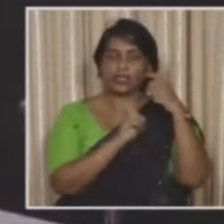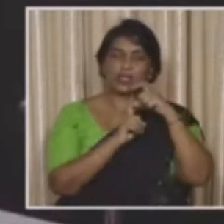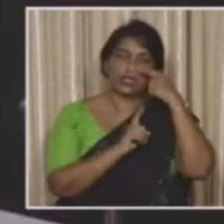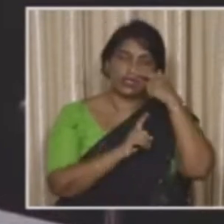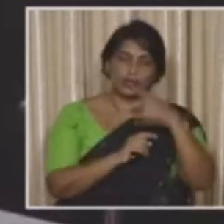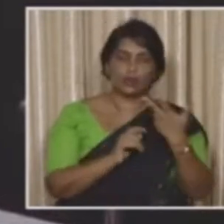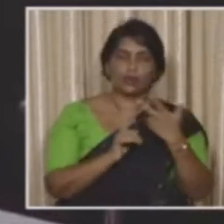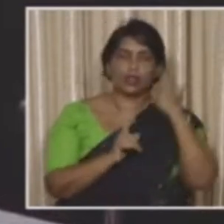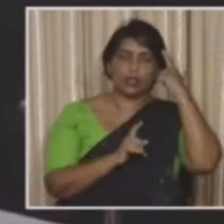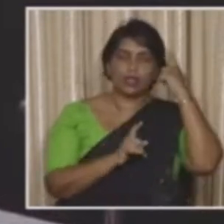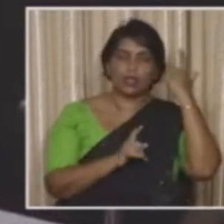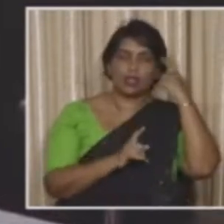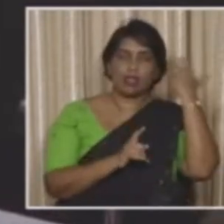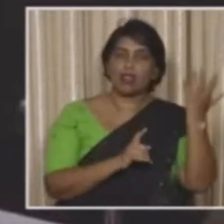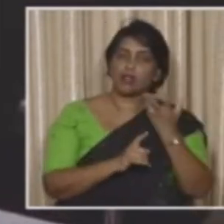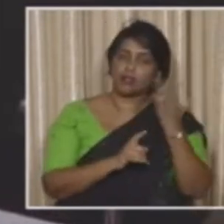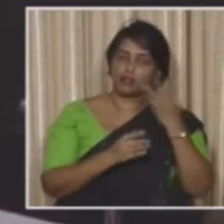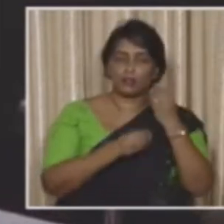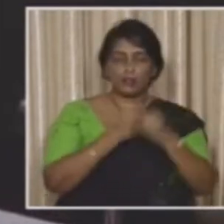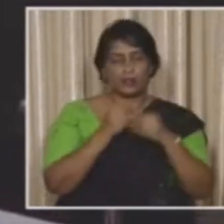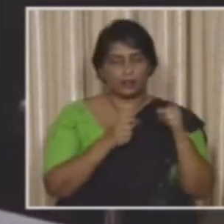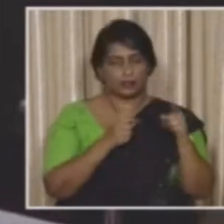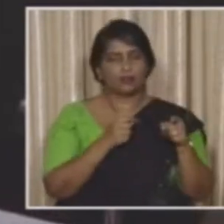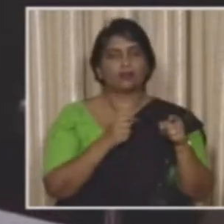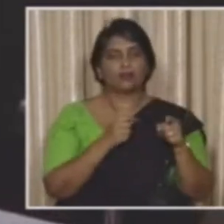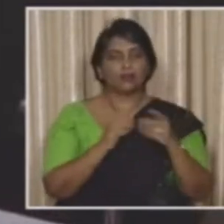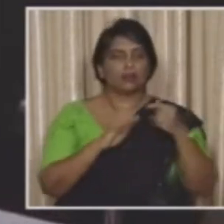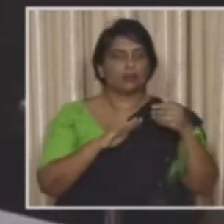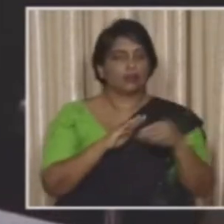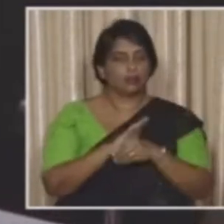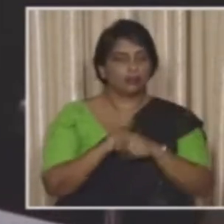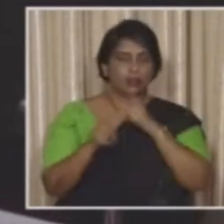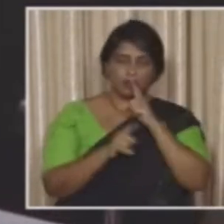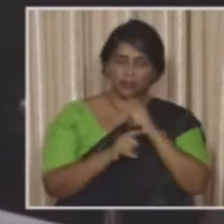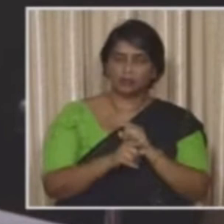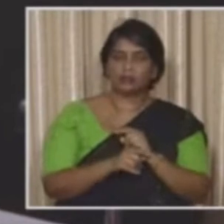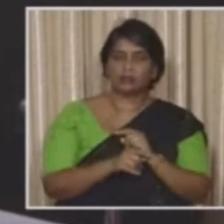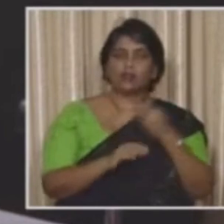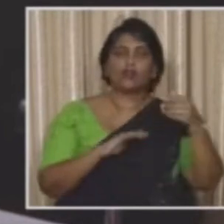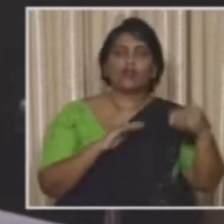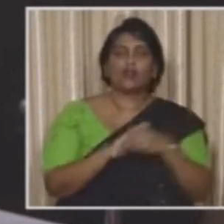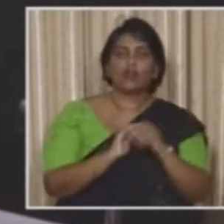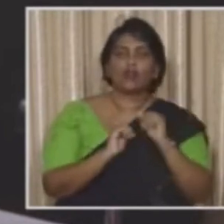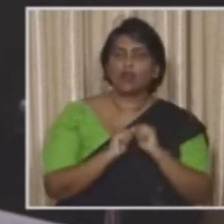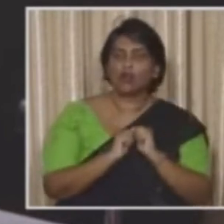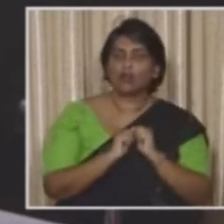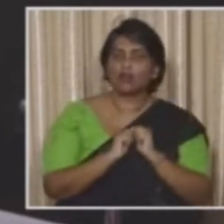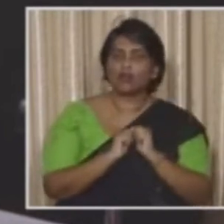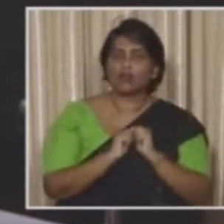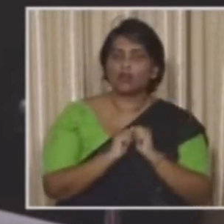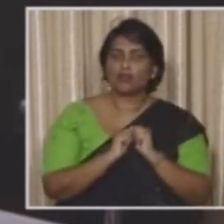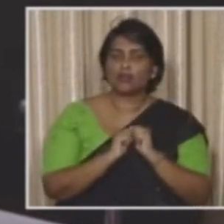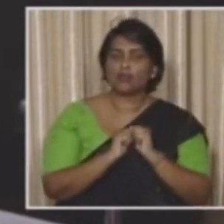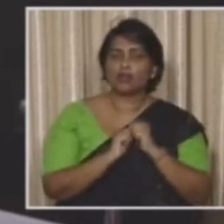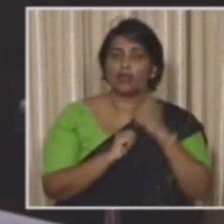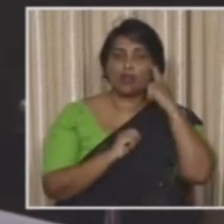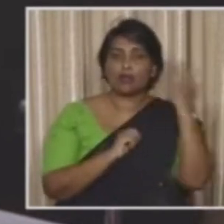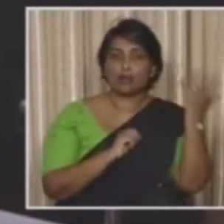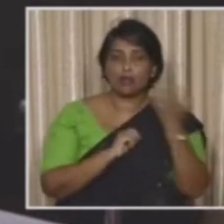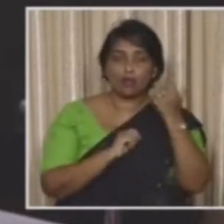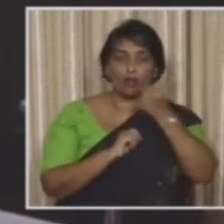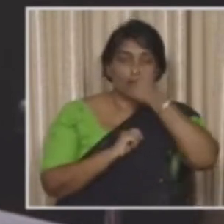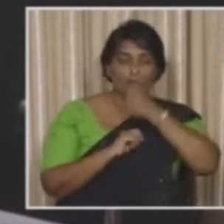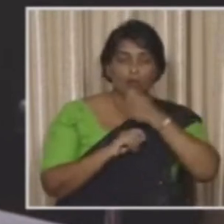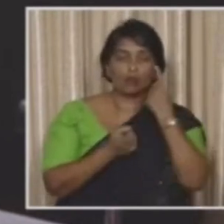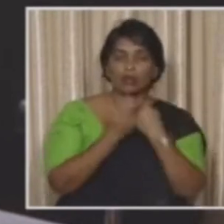වලින් නිෂ්පාදනය කරන කොටත් ගල්ලංගර වලින් නිෂ්පාදනය කරන කොටත් කොමිස් කතාවක් කියනවනේ කවුද කොමිස් ගේන්නේ ගල්ලංගර පංචාව